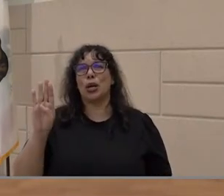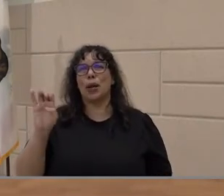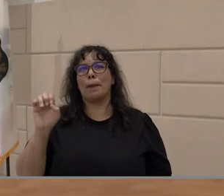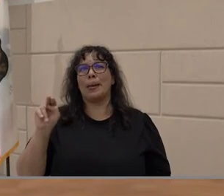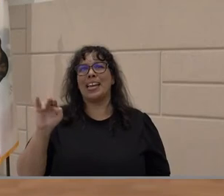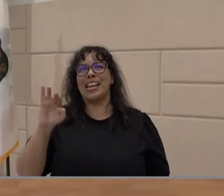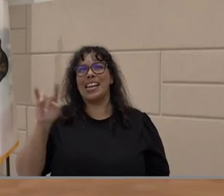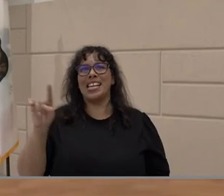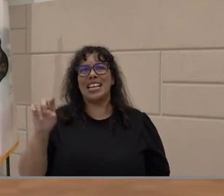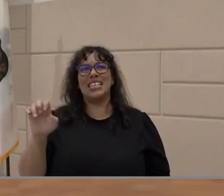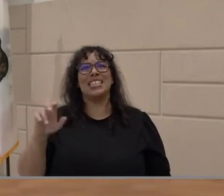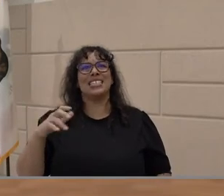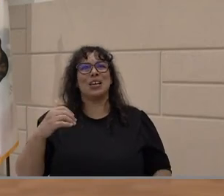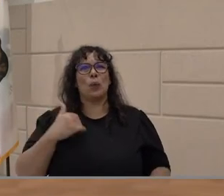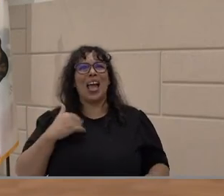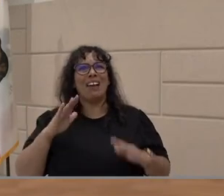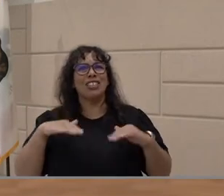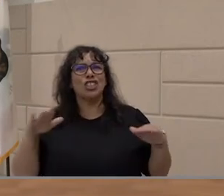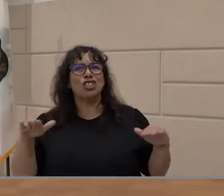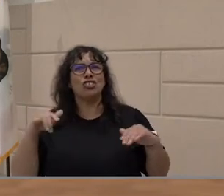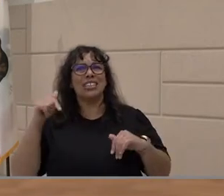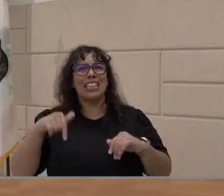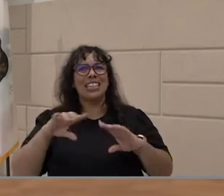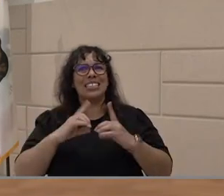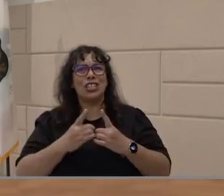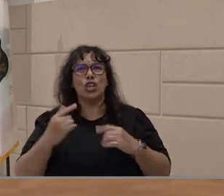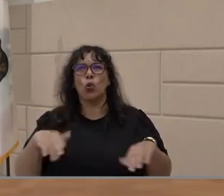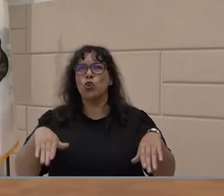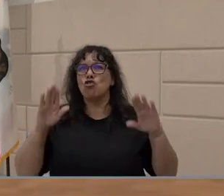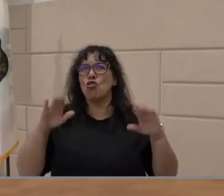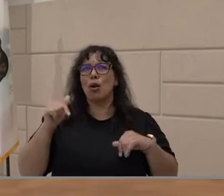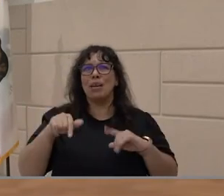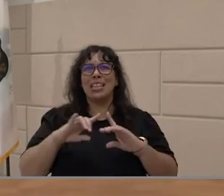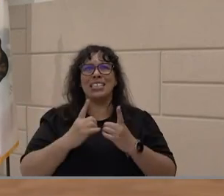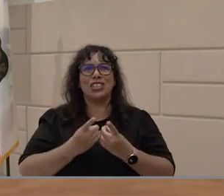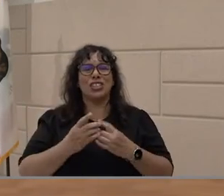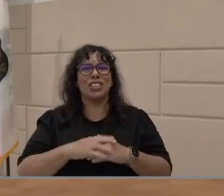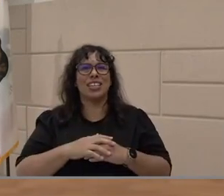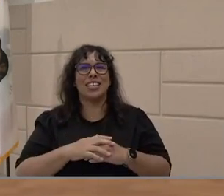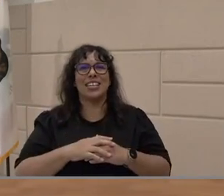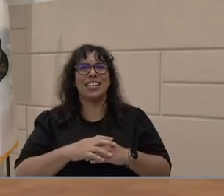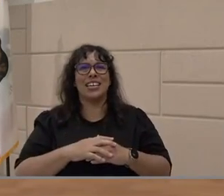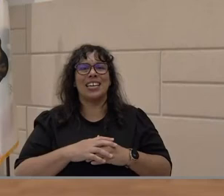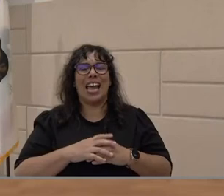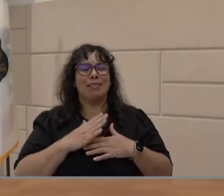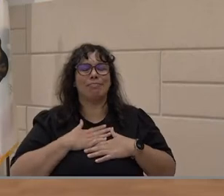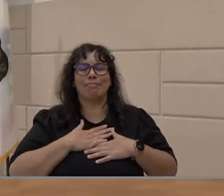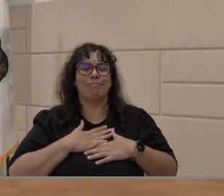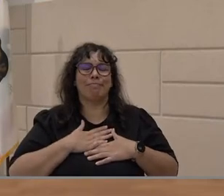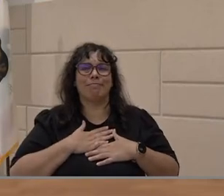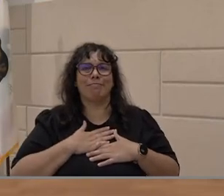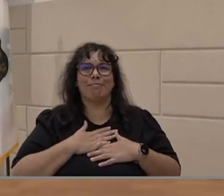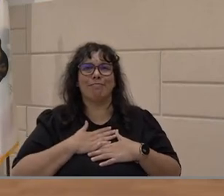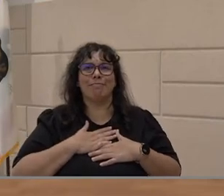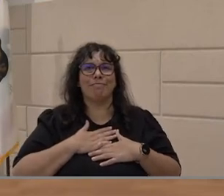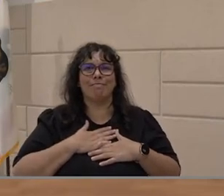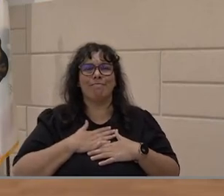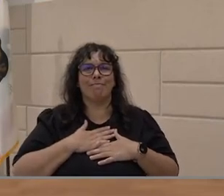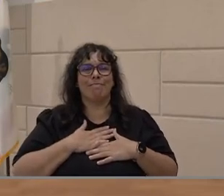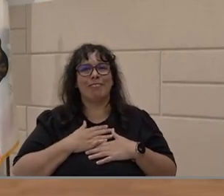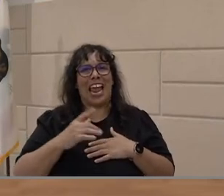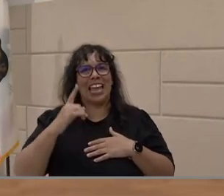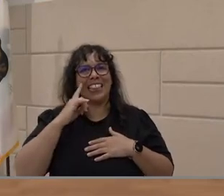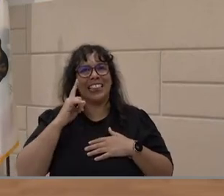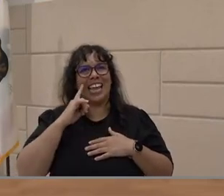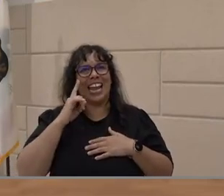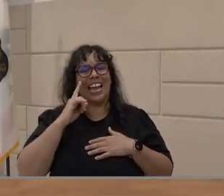Dr. Benitez យើងមានកូនរៀននៅក្នុងក្រសួងអប់រំ District Long Beach យើងធ្លាប់រៀននៅក្នុងក្រសួងអប់រំ District